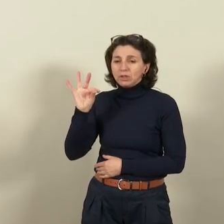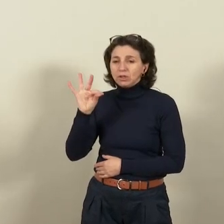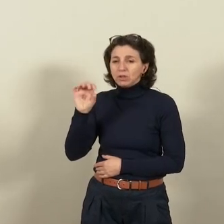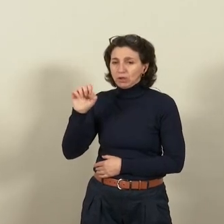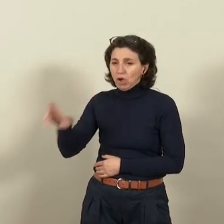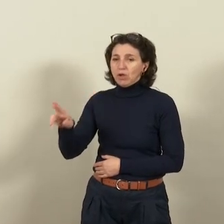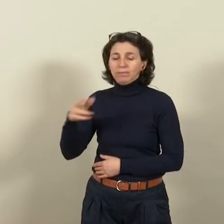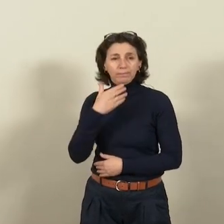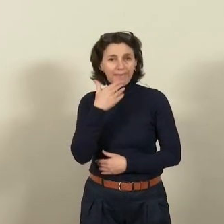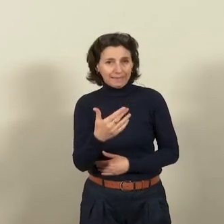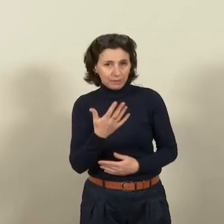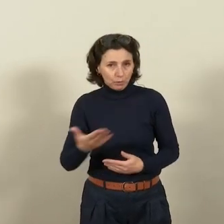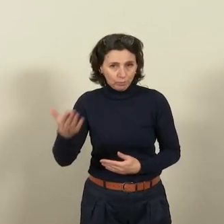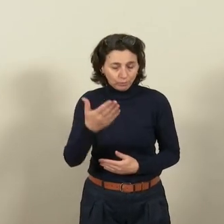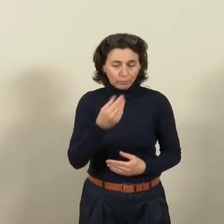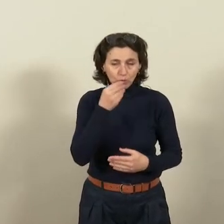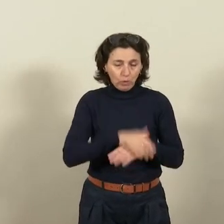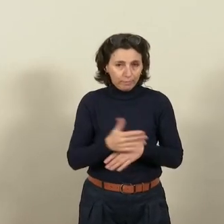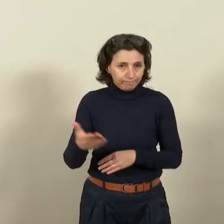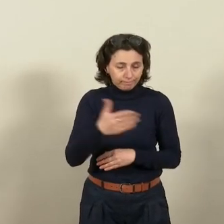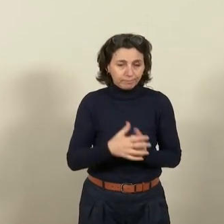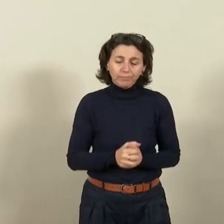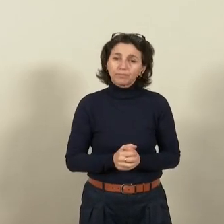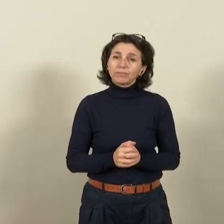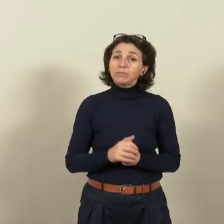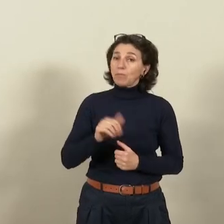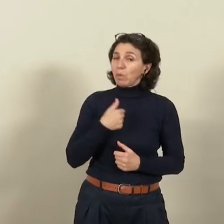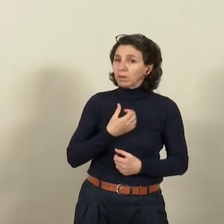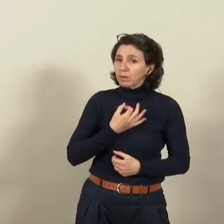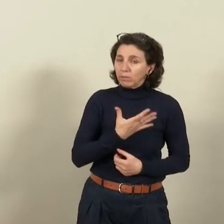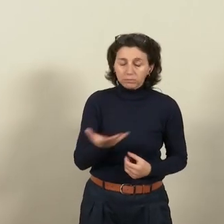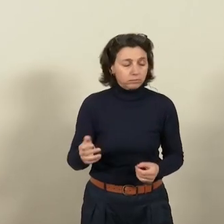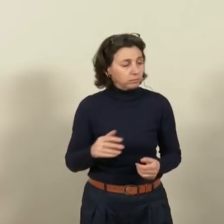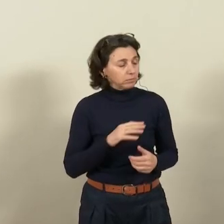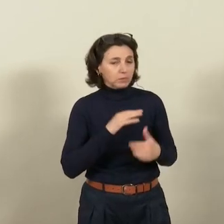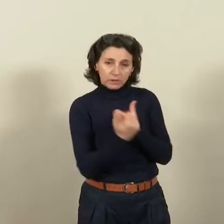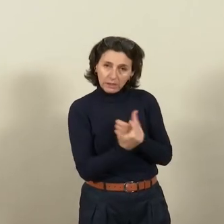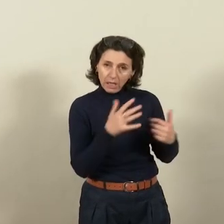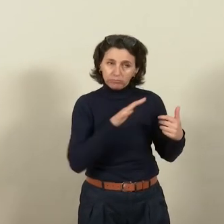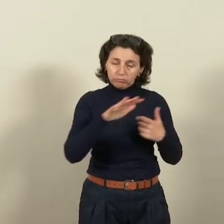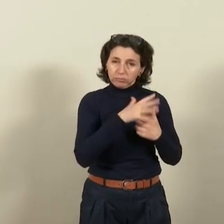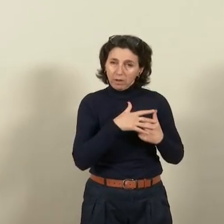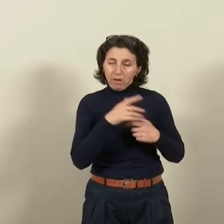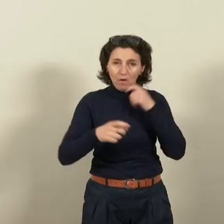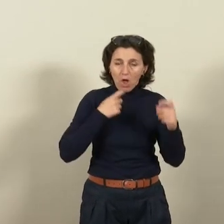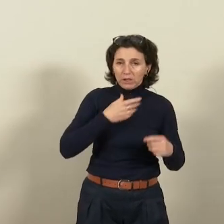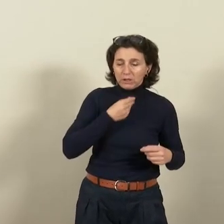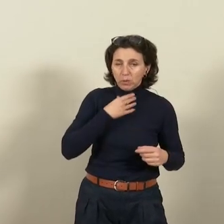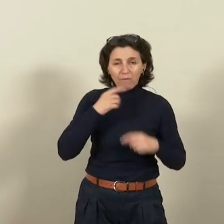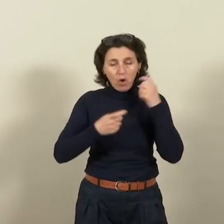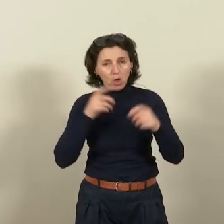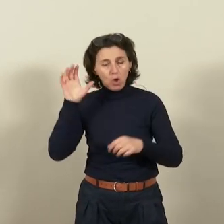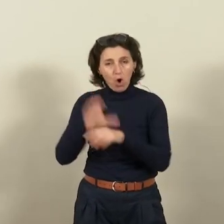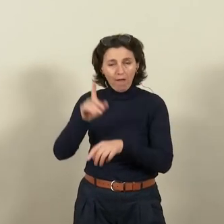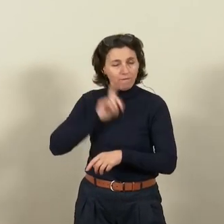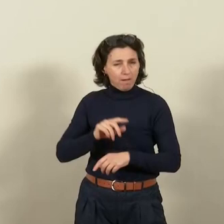toutes pour commencer j'aimerais dire que toute la société est touché par les violences sexistes et sexuelles et je dis bien toute la société